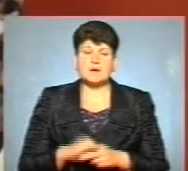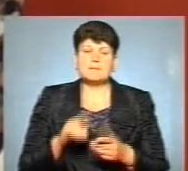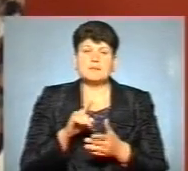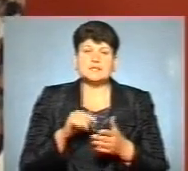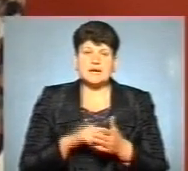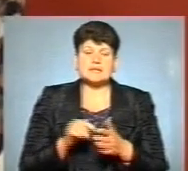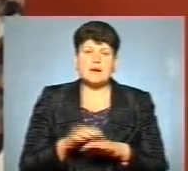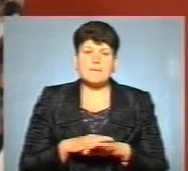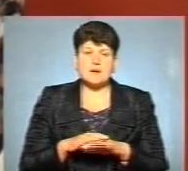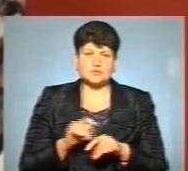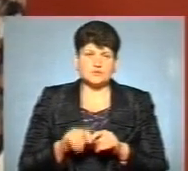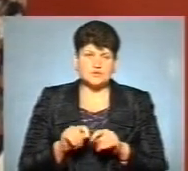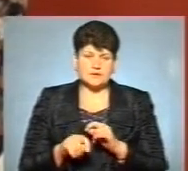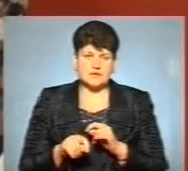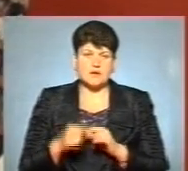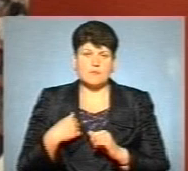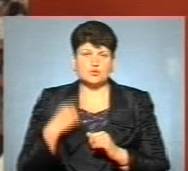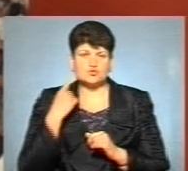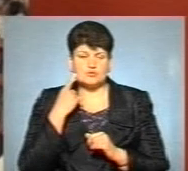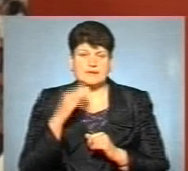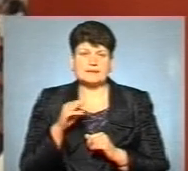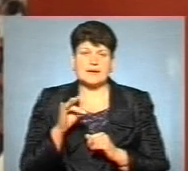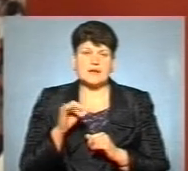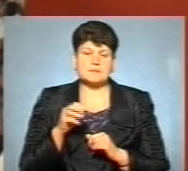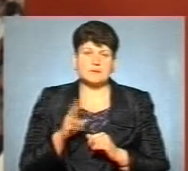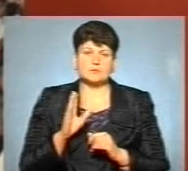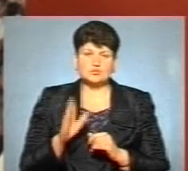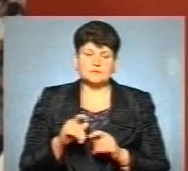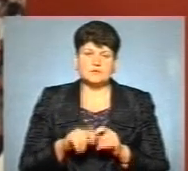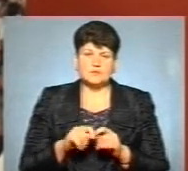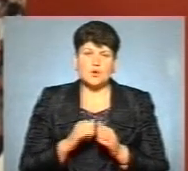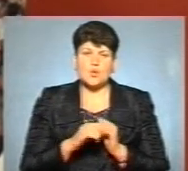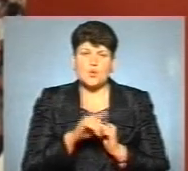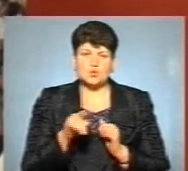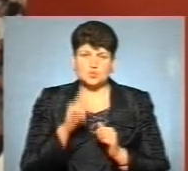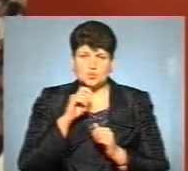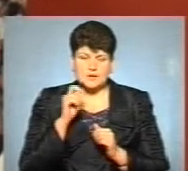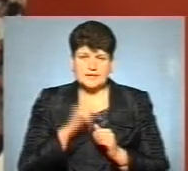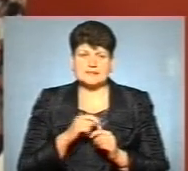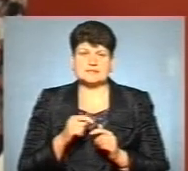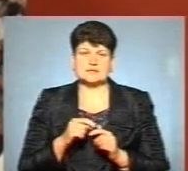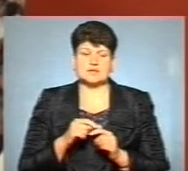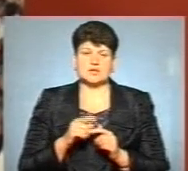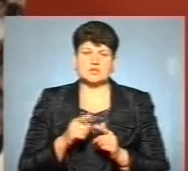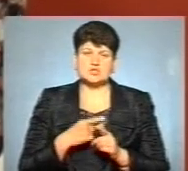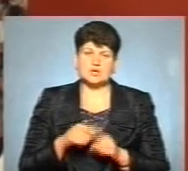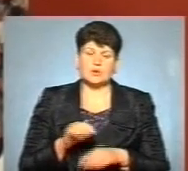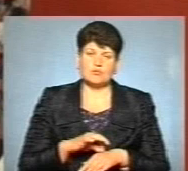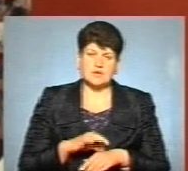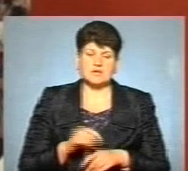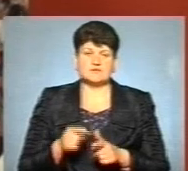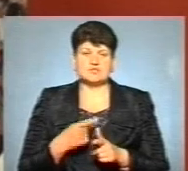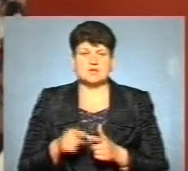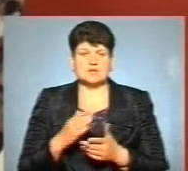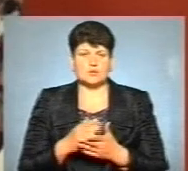Коли особисто я почула цей термін, я думала, що буде тестування кожного українця на те, чи перехворів він, чи є в нього